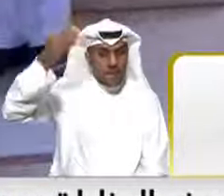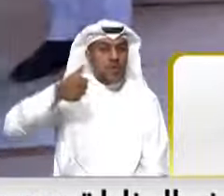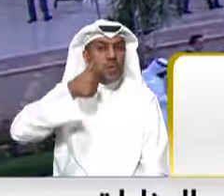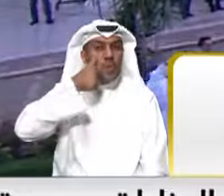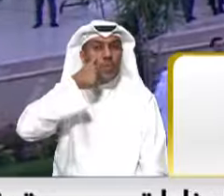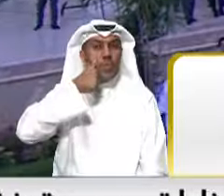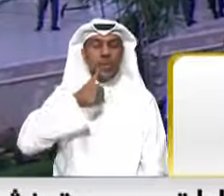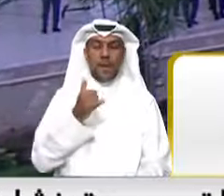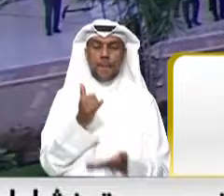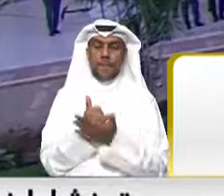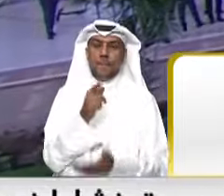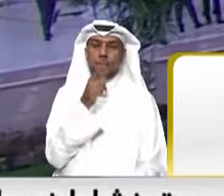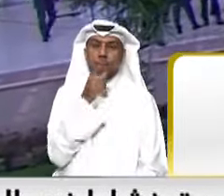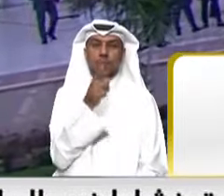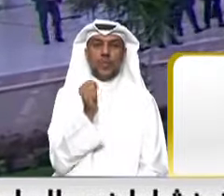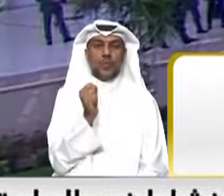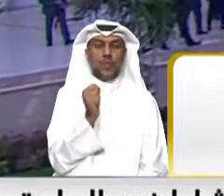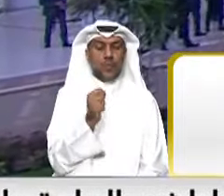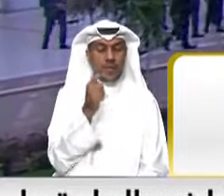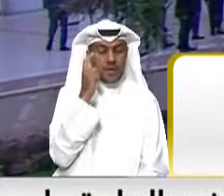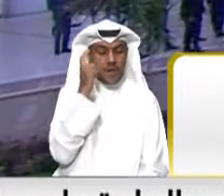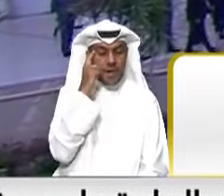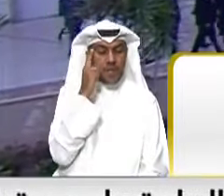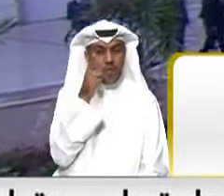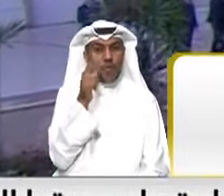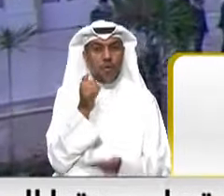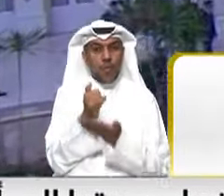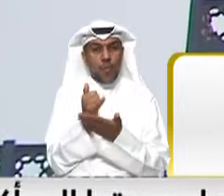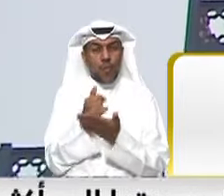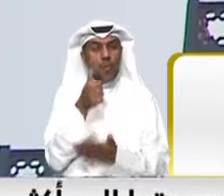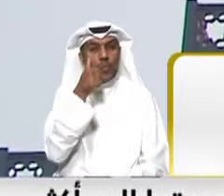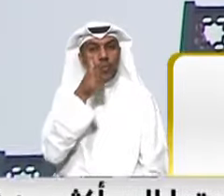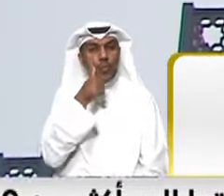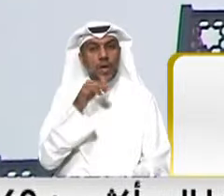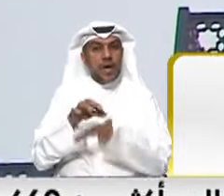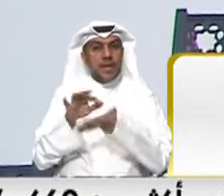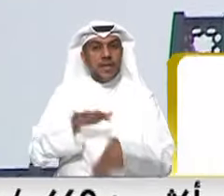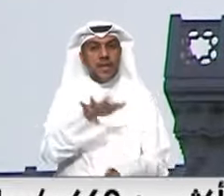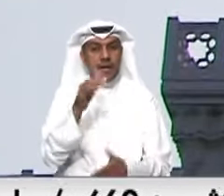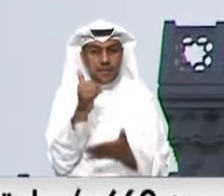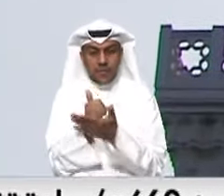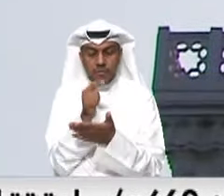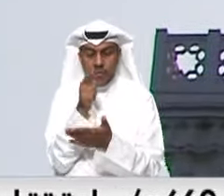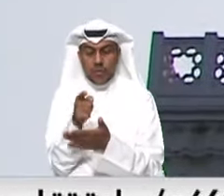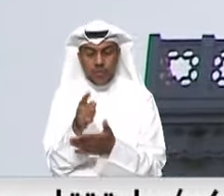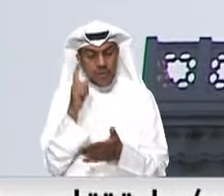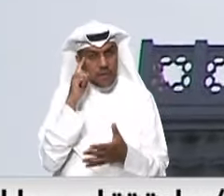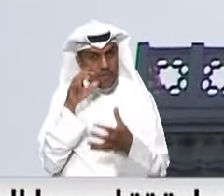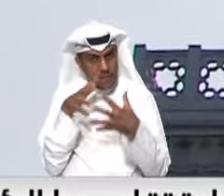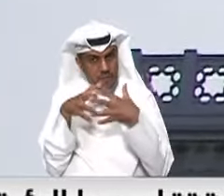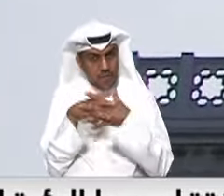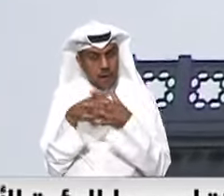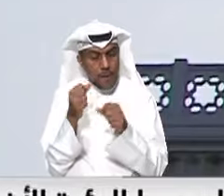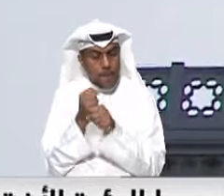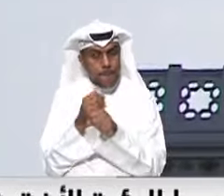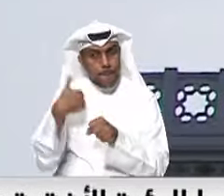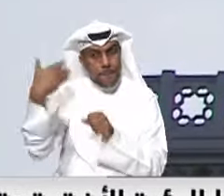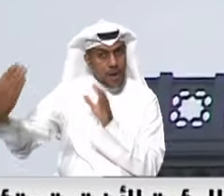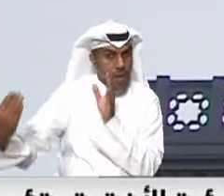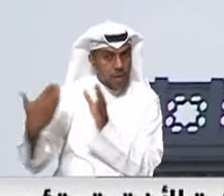خالصة تنبع من السودانيين أنفسهم دون إملاءات أو ضغوط من أي أطراف